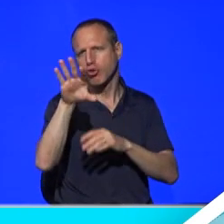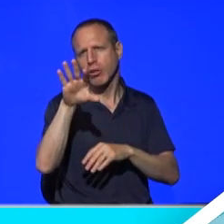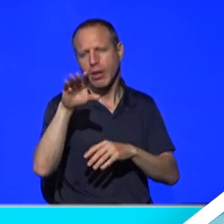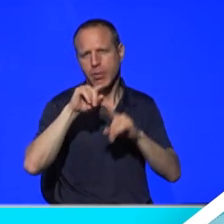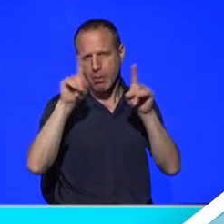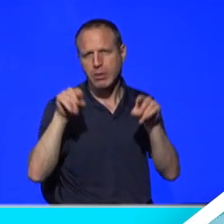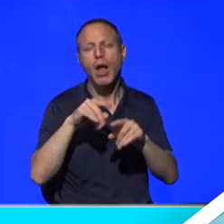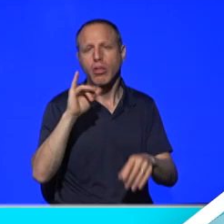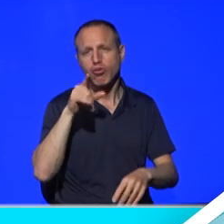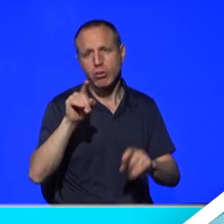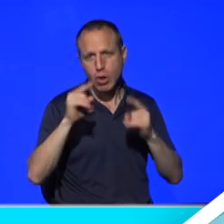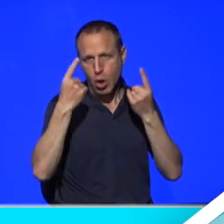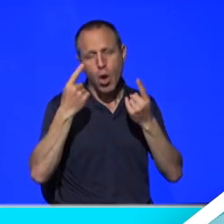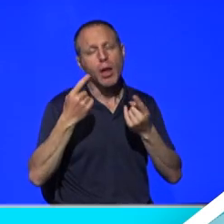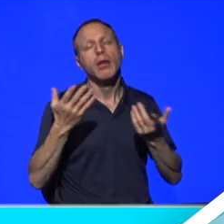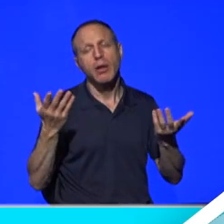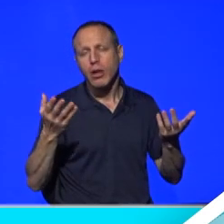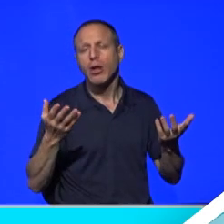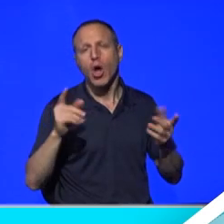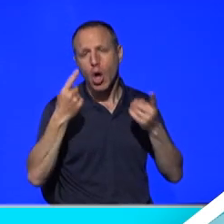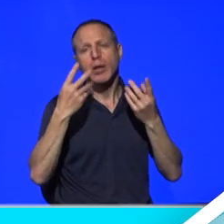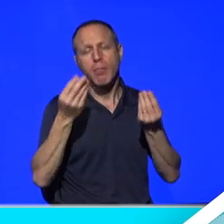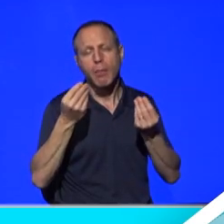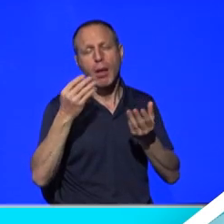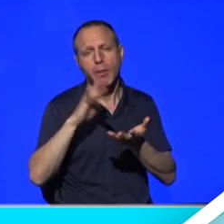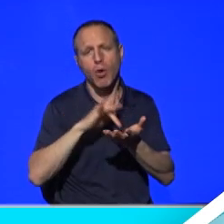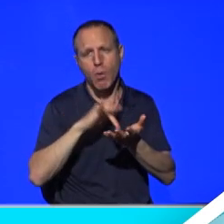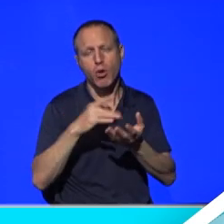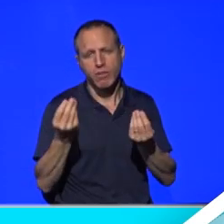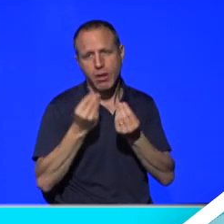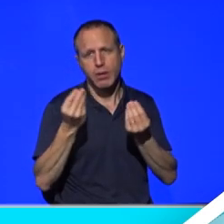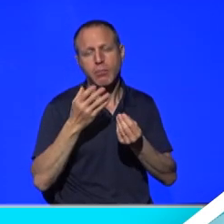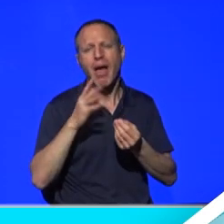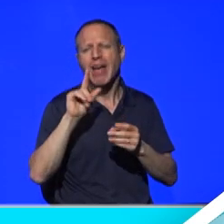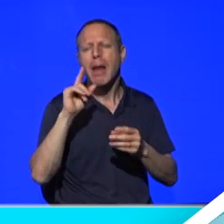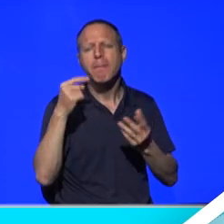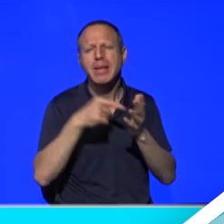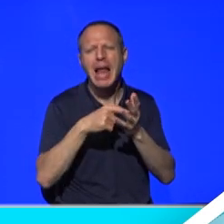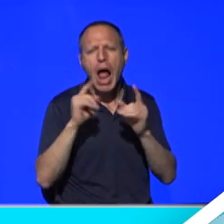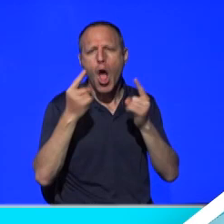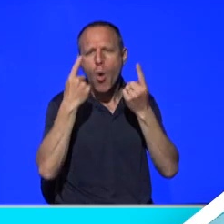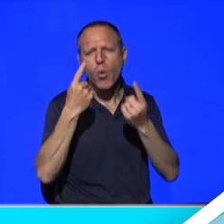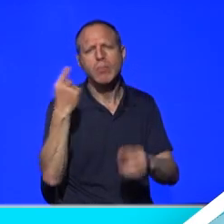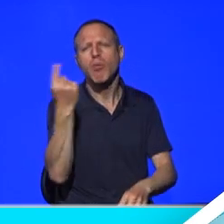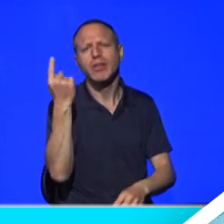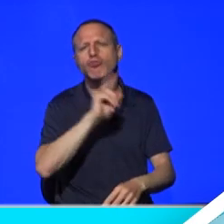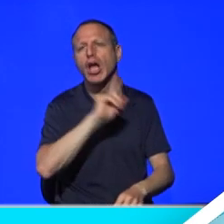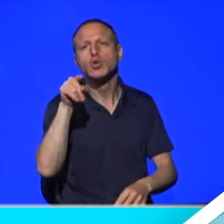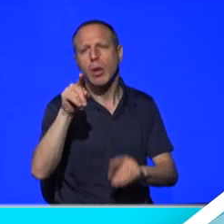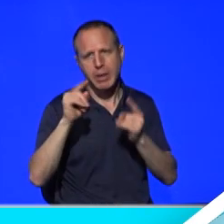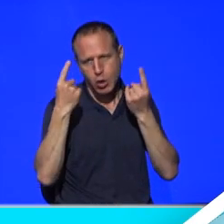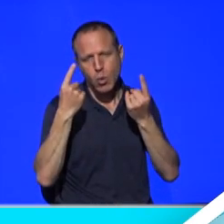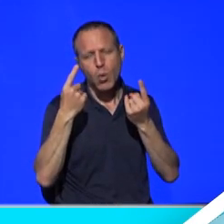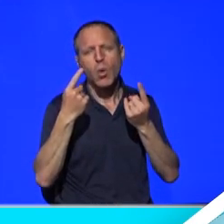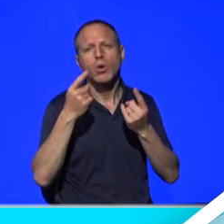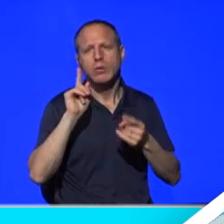נכון שזה קורה. לא עלינו קוראים דברים בהרבה מקומות, אבל בגלל אירועים כאלו בודדים, באמת, שאסור שהם יקרו, וצריך